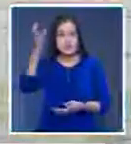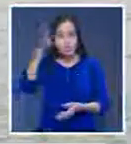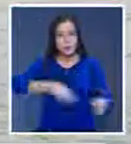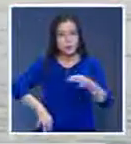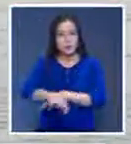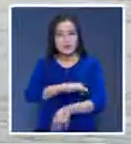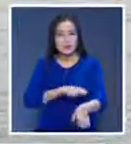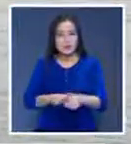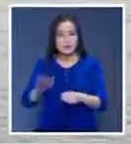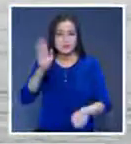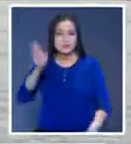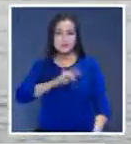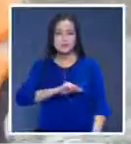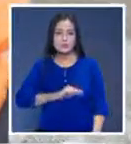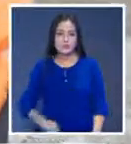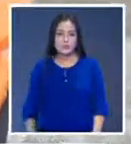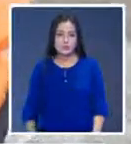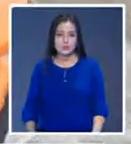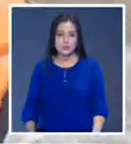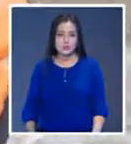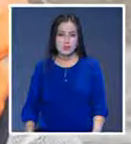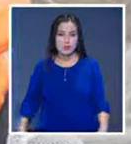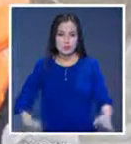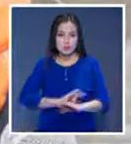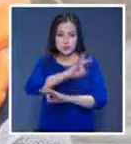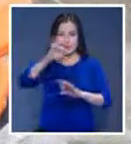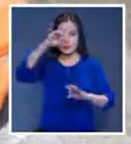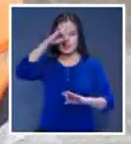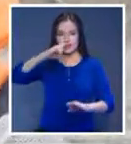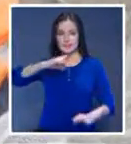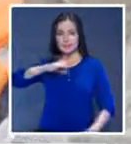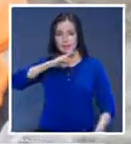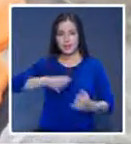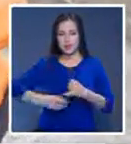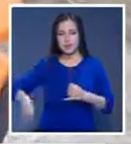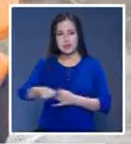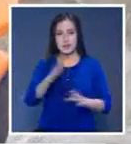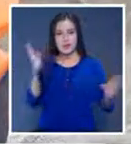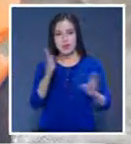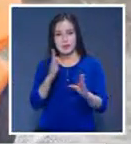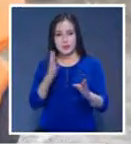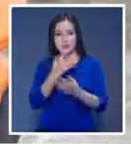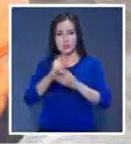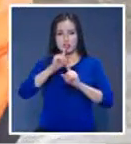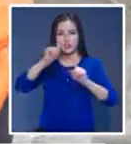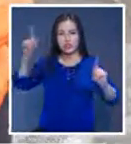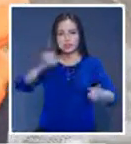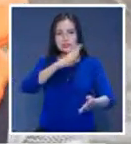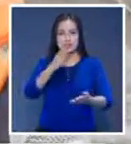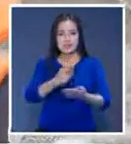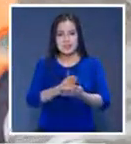етпек. Шығыс Қазақстан аймағының табиғатын өте ерекше айта кетеретін. Шіліктіден бастап алып, одан